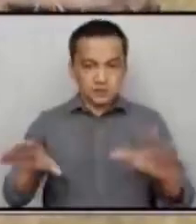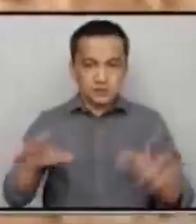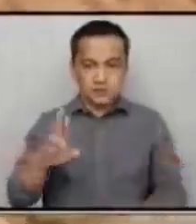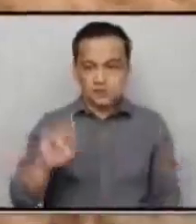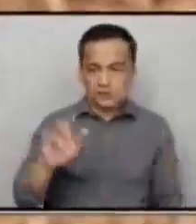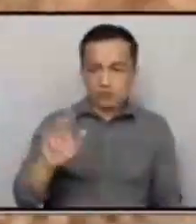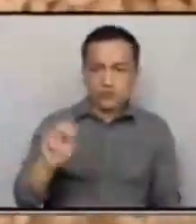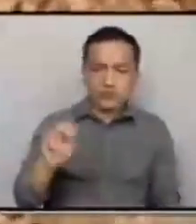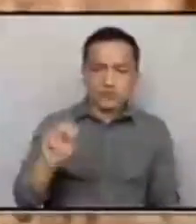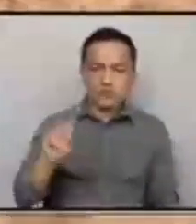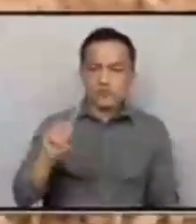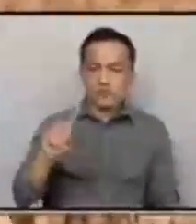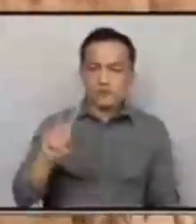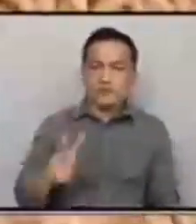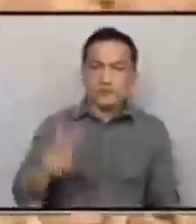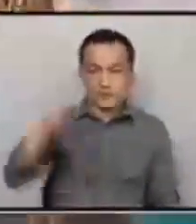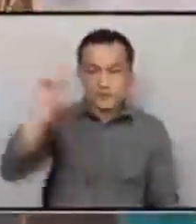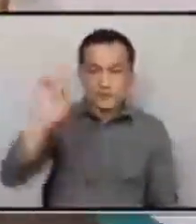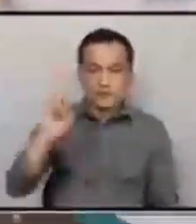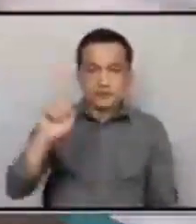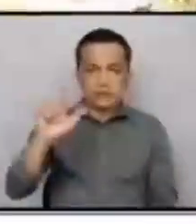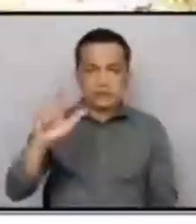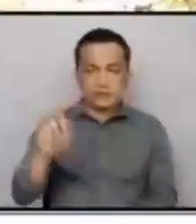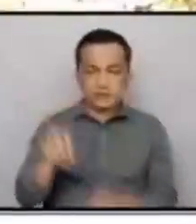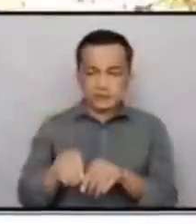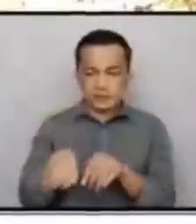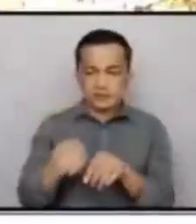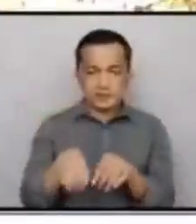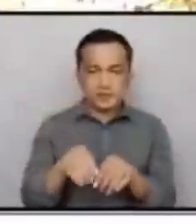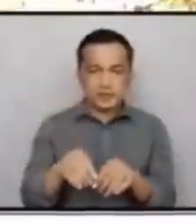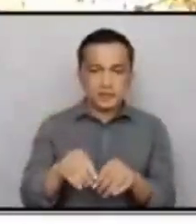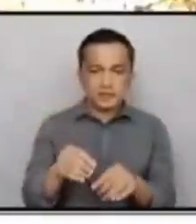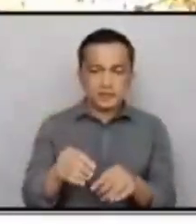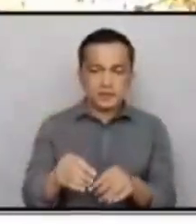vertical farming tungo sa pagpapalakas ng food production.